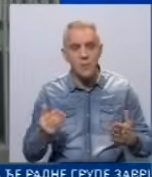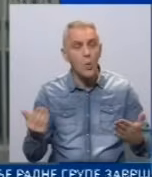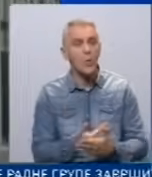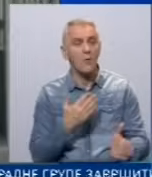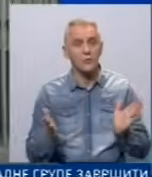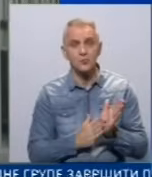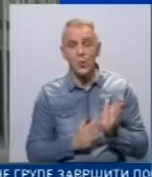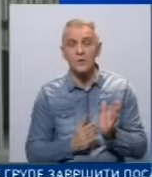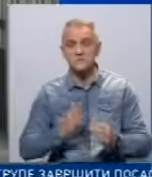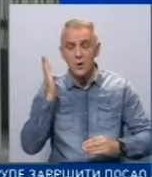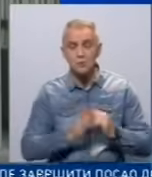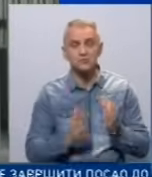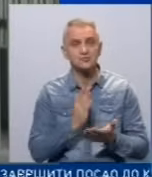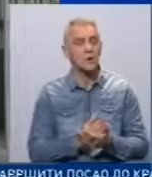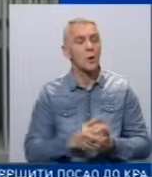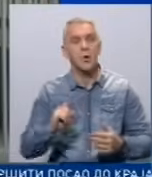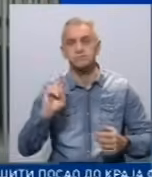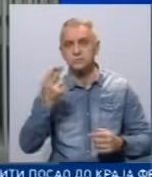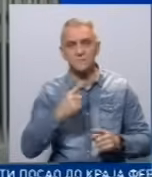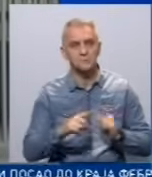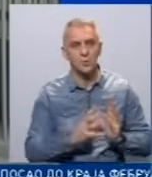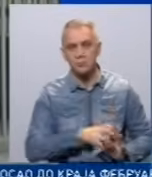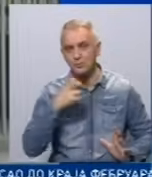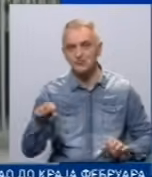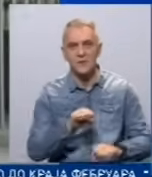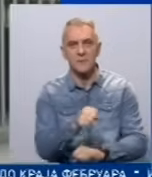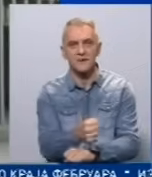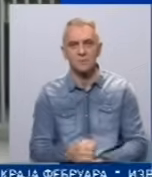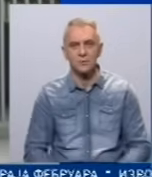dokazi, a ročište je bilo sazvano isključivo radi produženja pritvora.